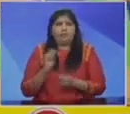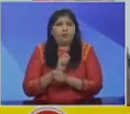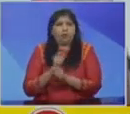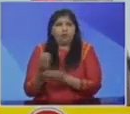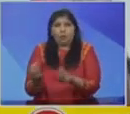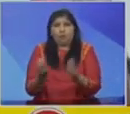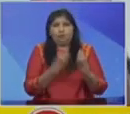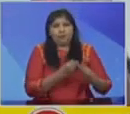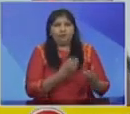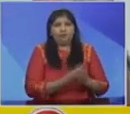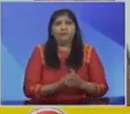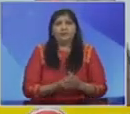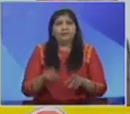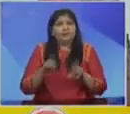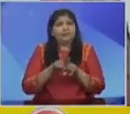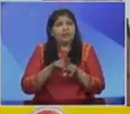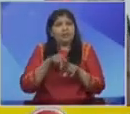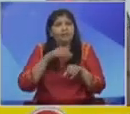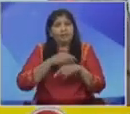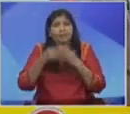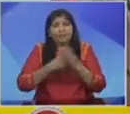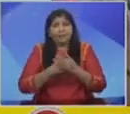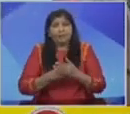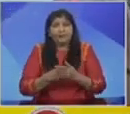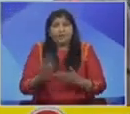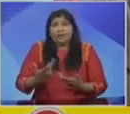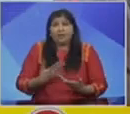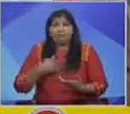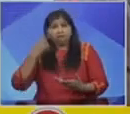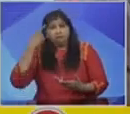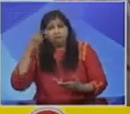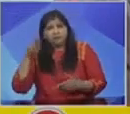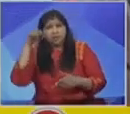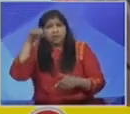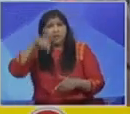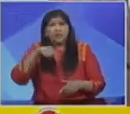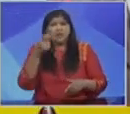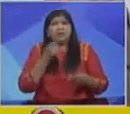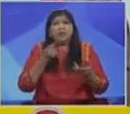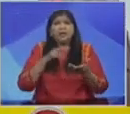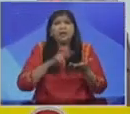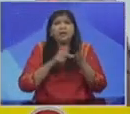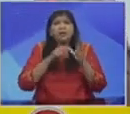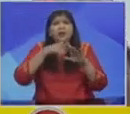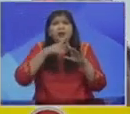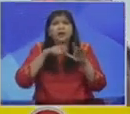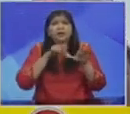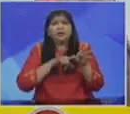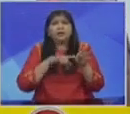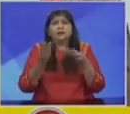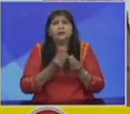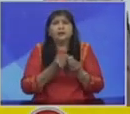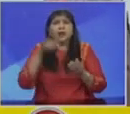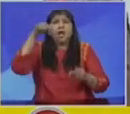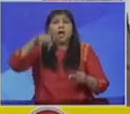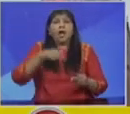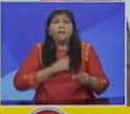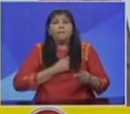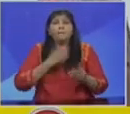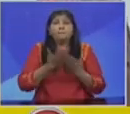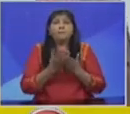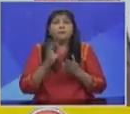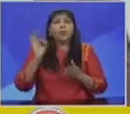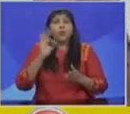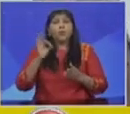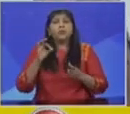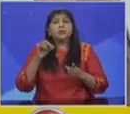बनाई है। वैसे आप ये जानकर भी आश्चर्य से भर जाएंगे कि सिलू नायक जी ने खुद